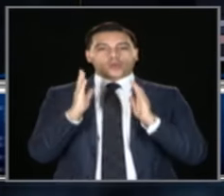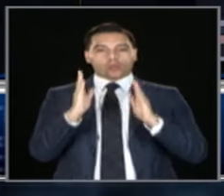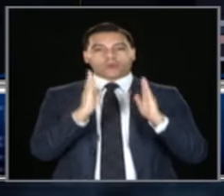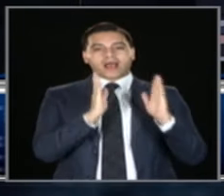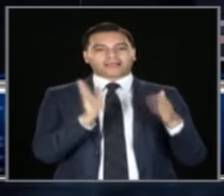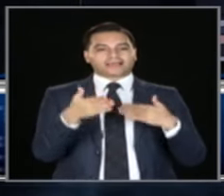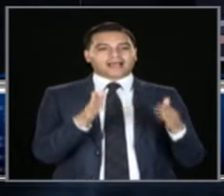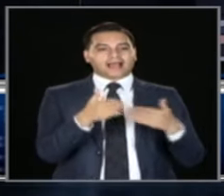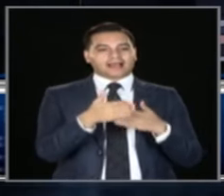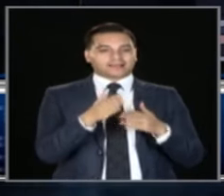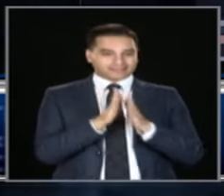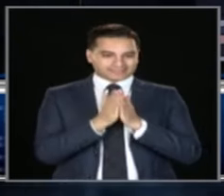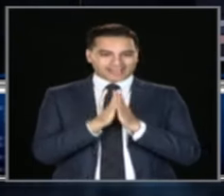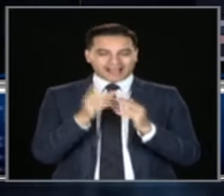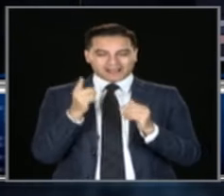والوحدة؟